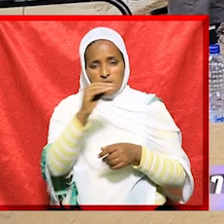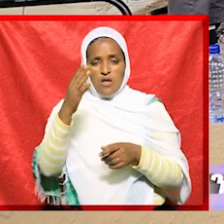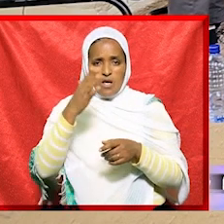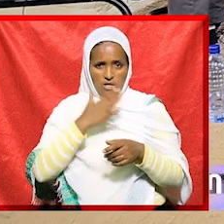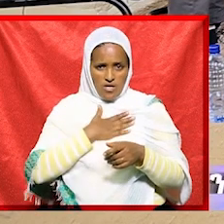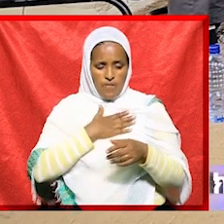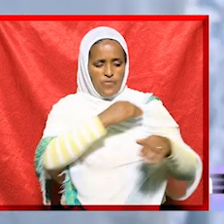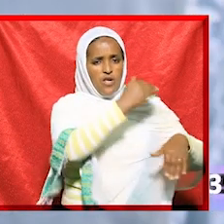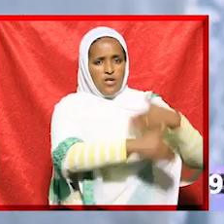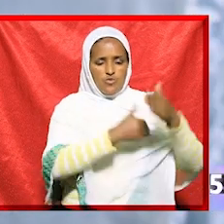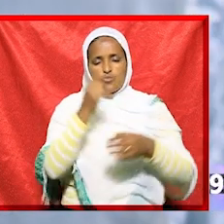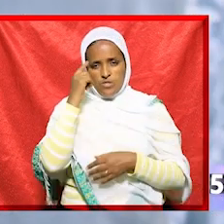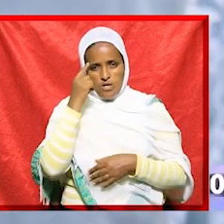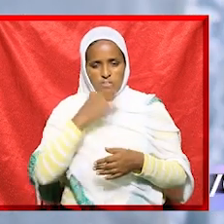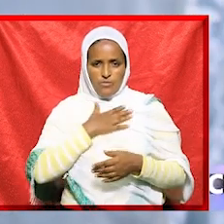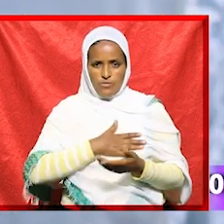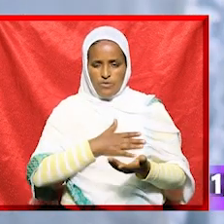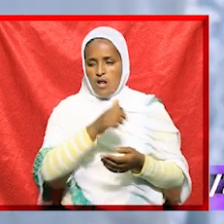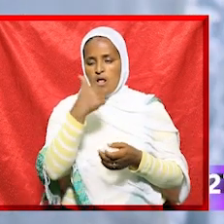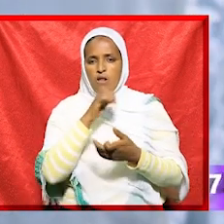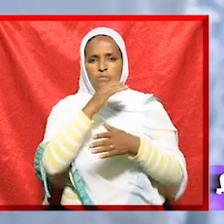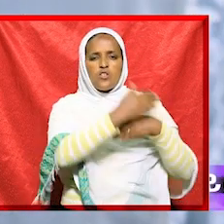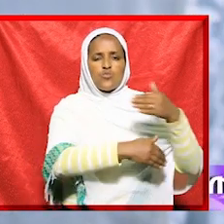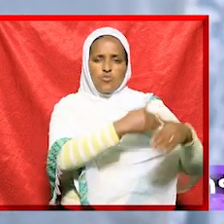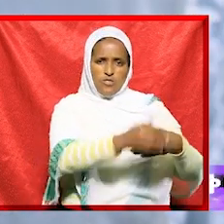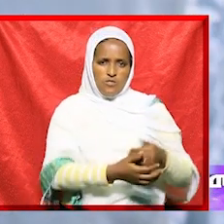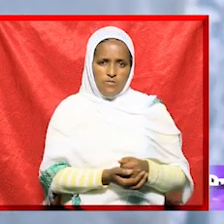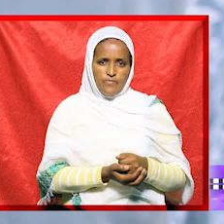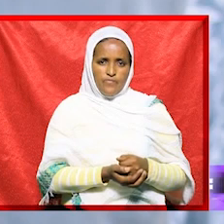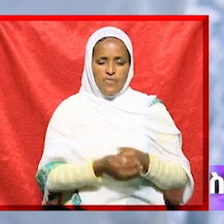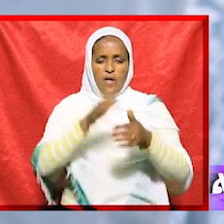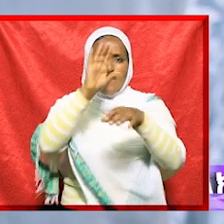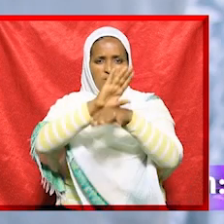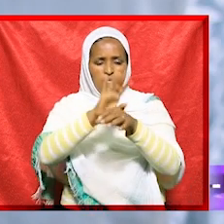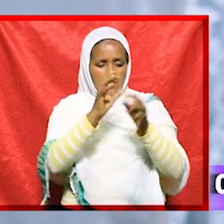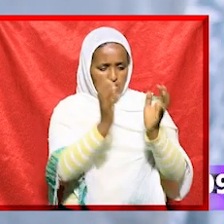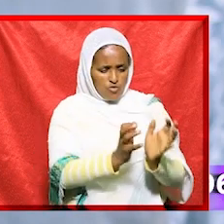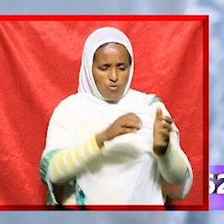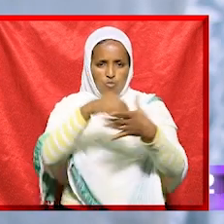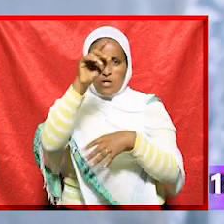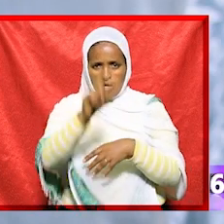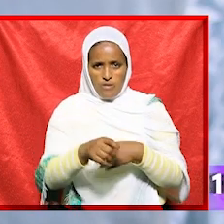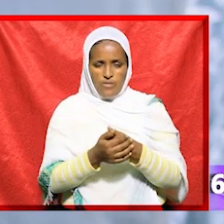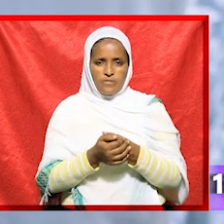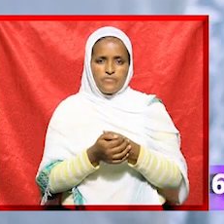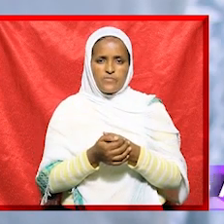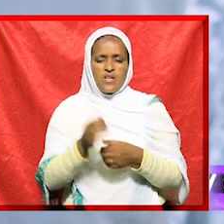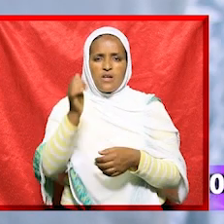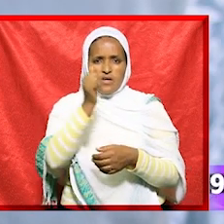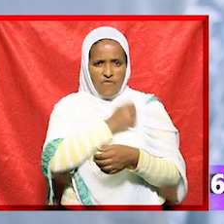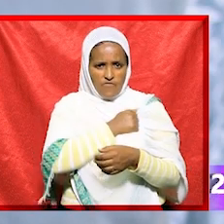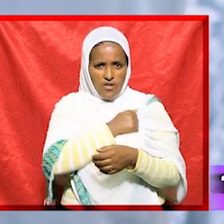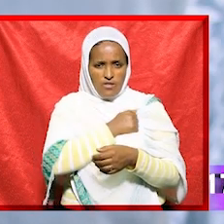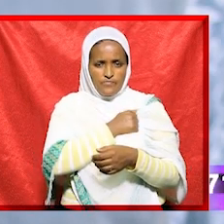ያለበት ይመስለኛል እኔ እና እኔ ለትውልድ እናስብ ለሌላ አይደለም ለትውልድ ቤተክርስቲያን የድርሻዋን